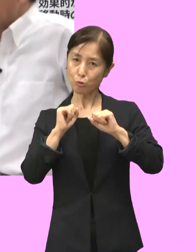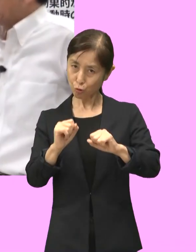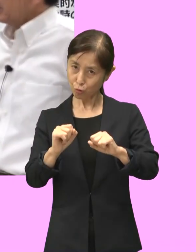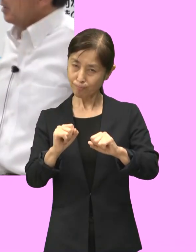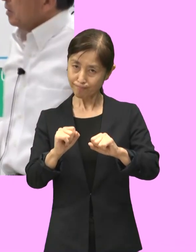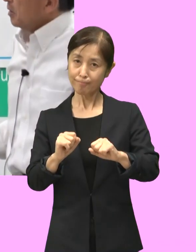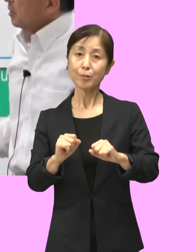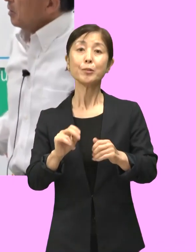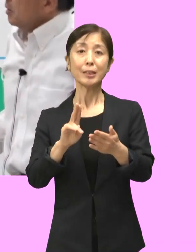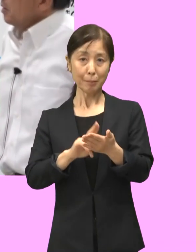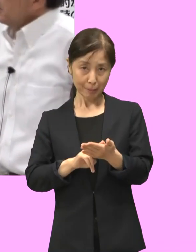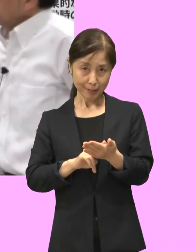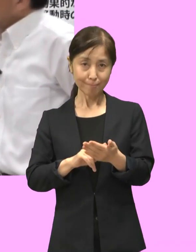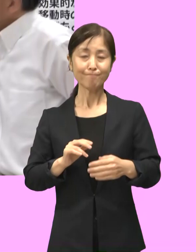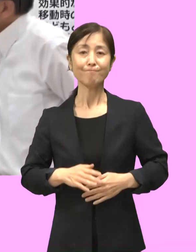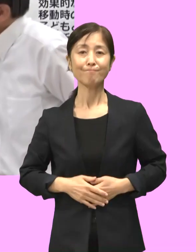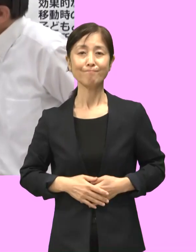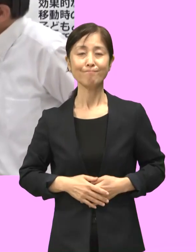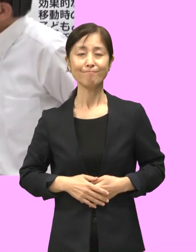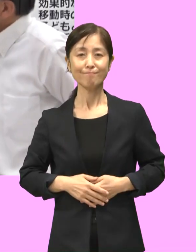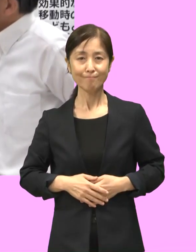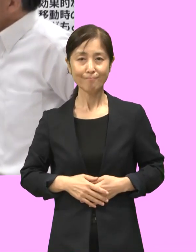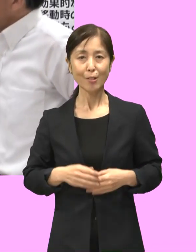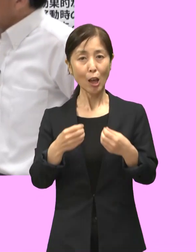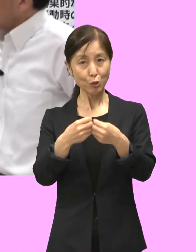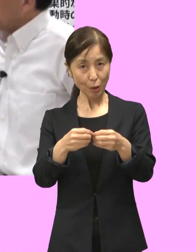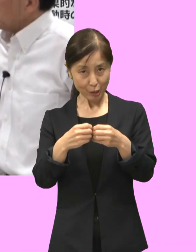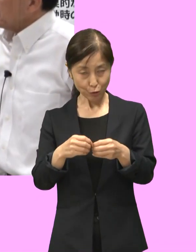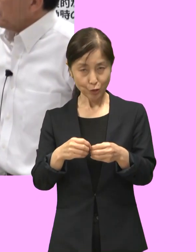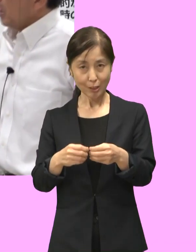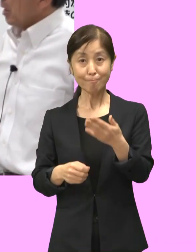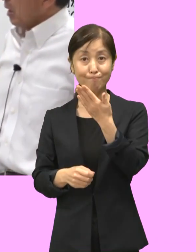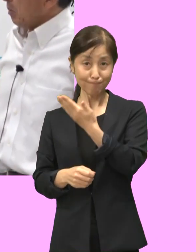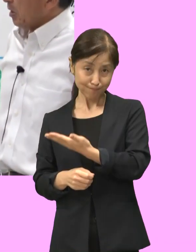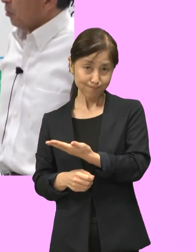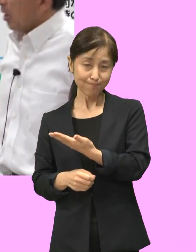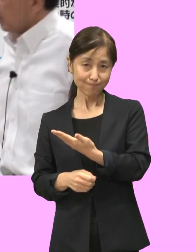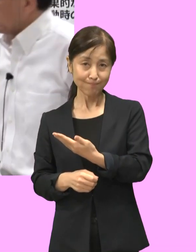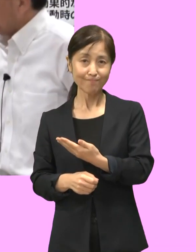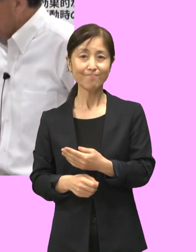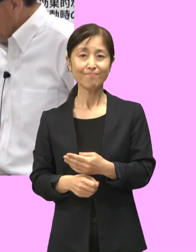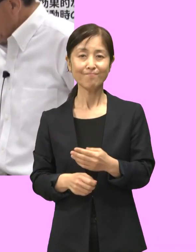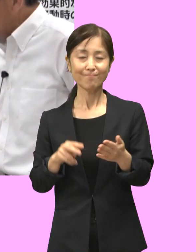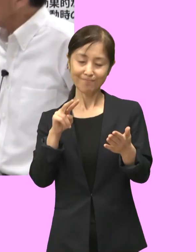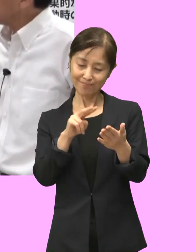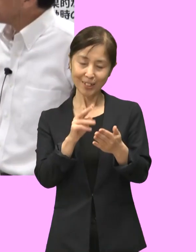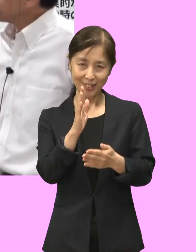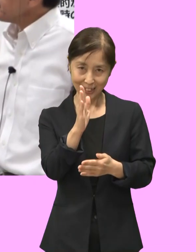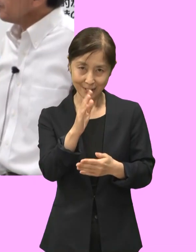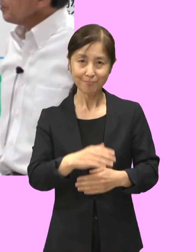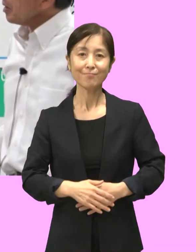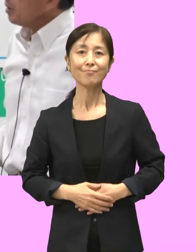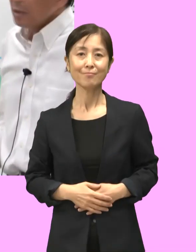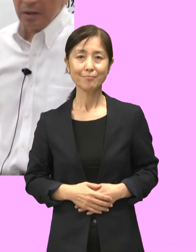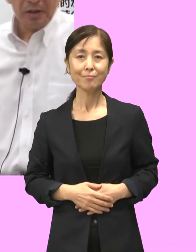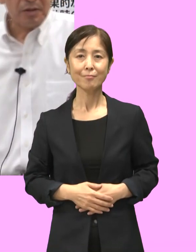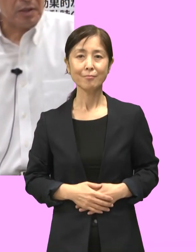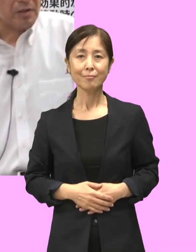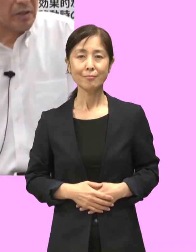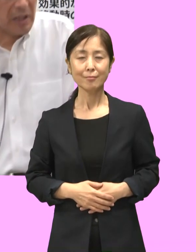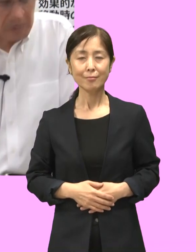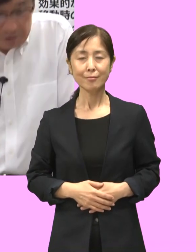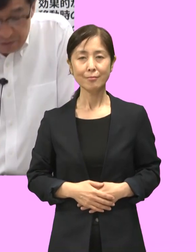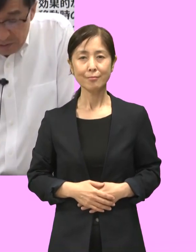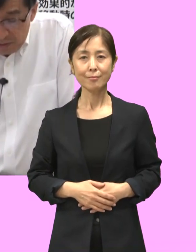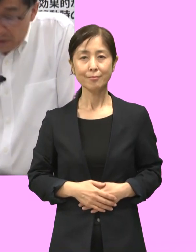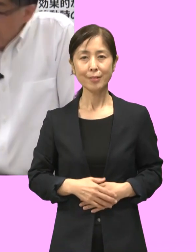しております。まあ、それをちょっと詳しくしたのがまあこちらですので、またご覧いただければと思います。で